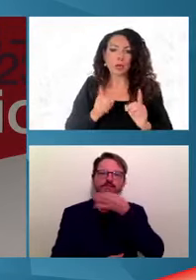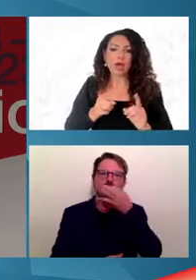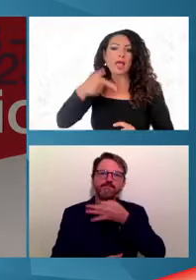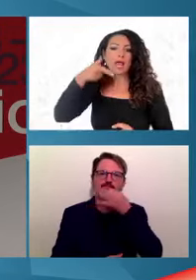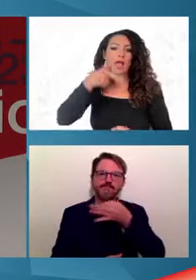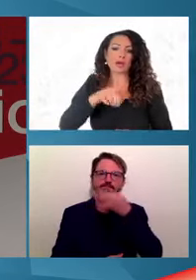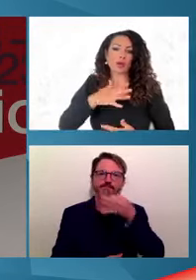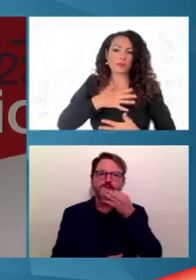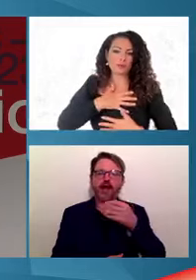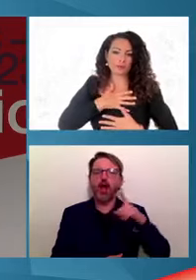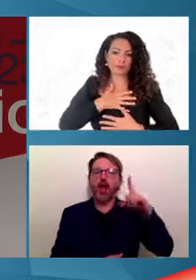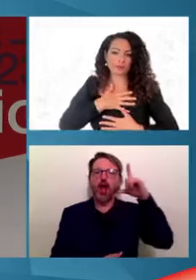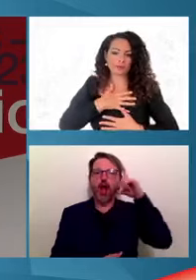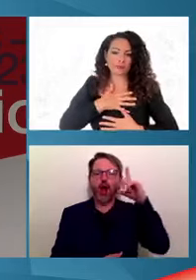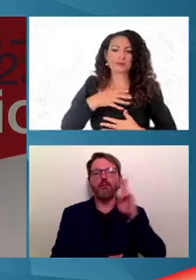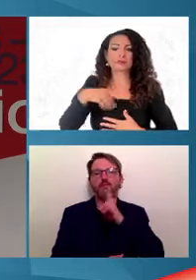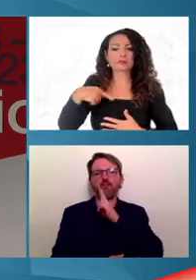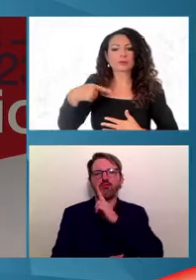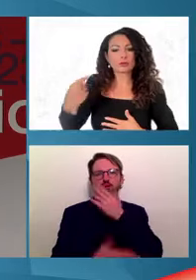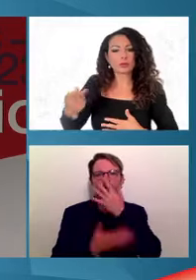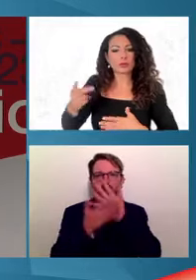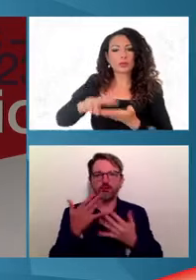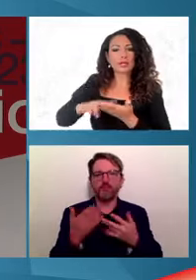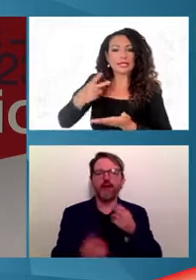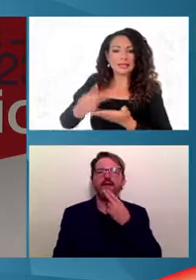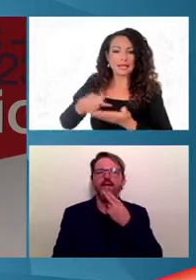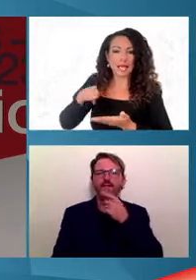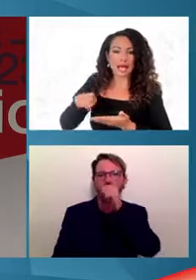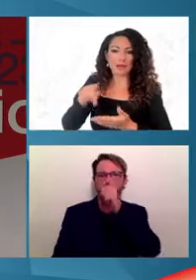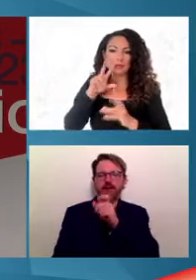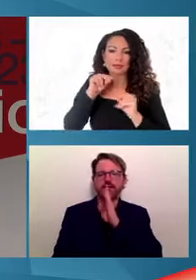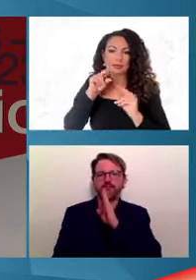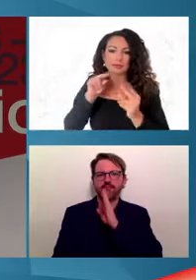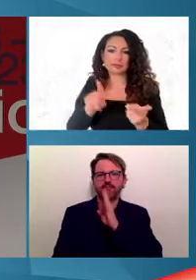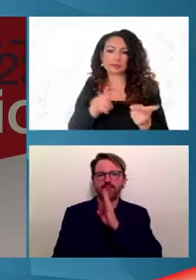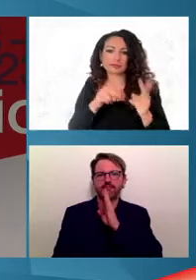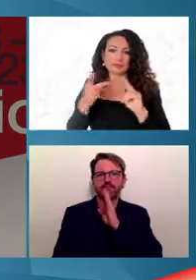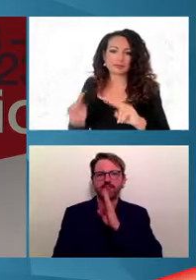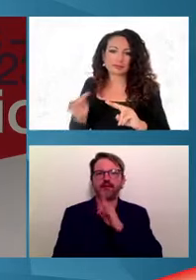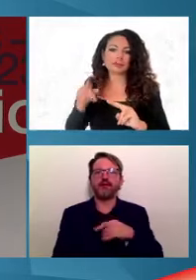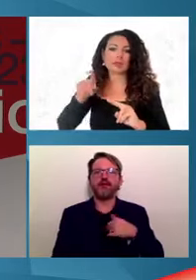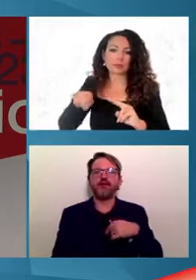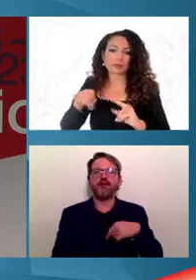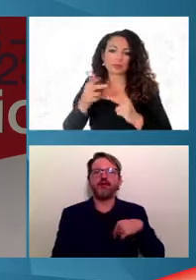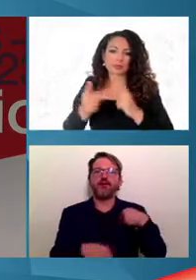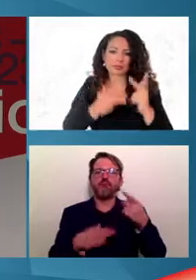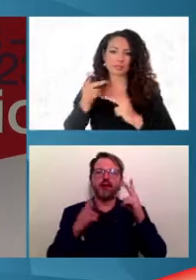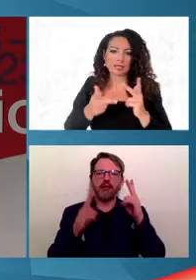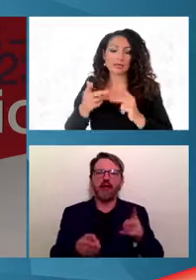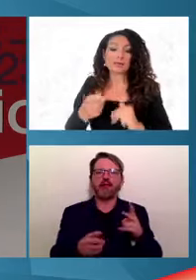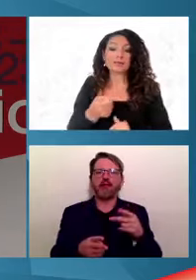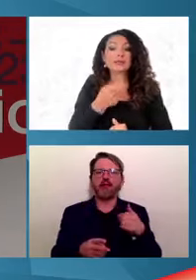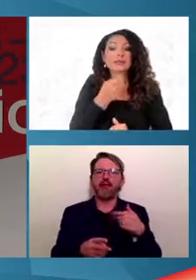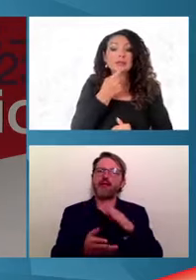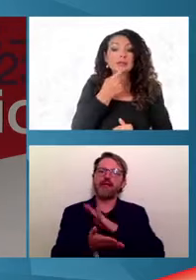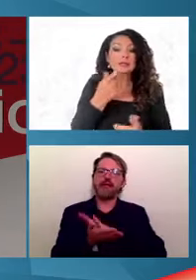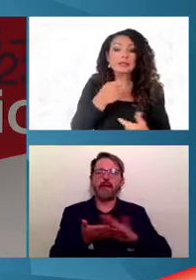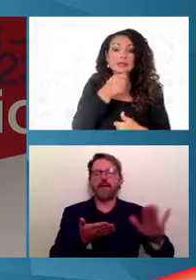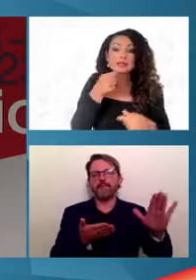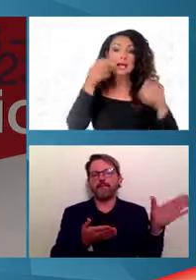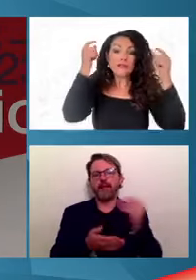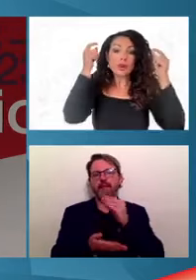agevolare il lavoro degli interpreti, quindi chi avesse bisogno di cuffie, chiedo ancora adesso, insomma, di